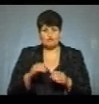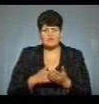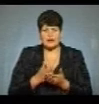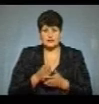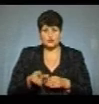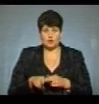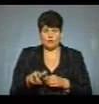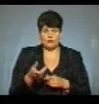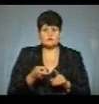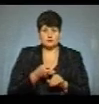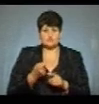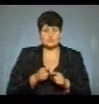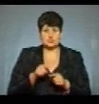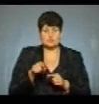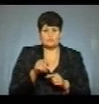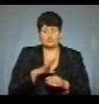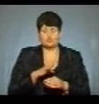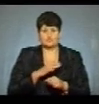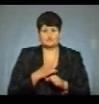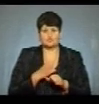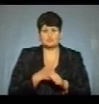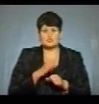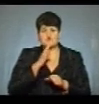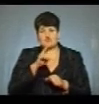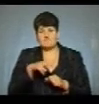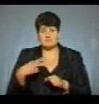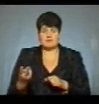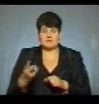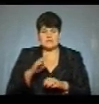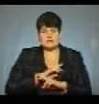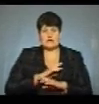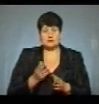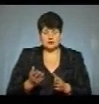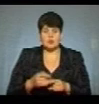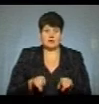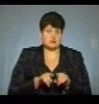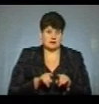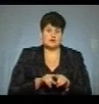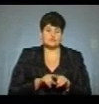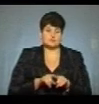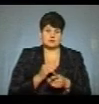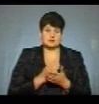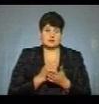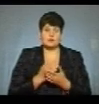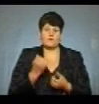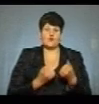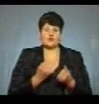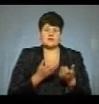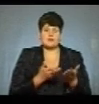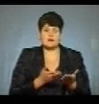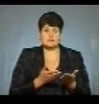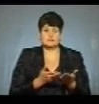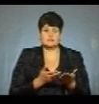дороги, внаслідок чого було, дівчинка випала і загинула. І також і водія, який